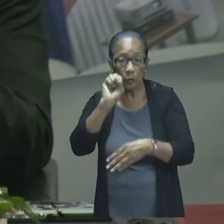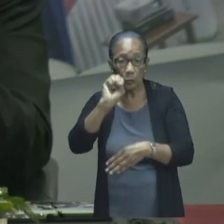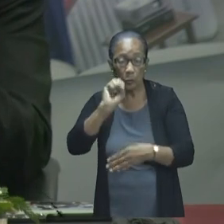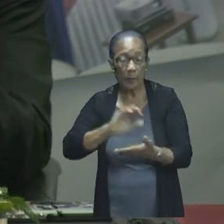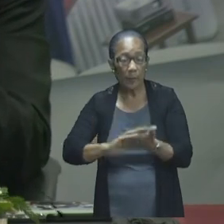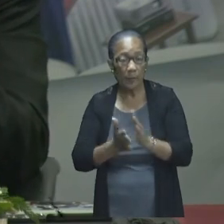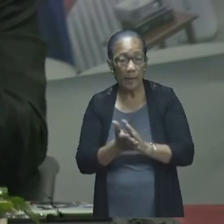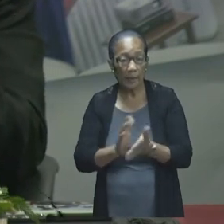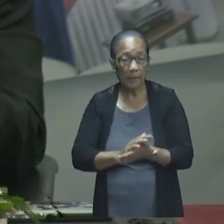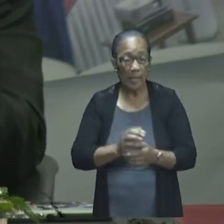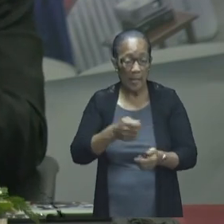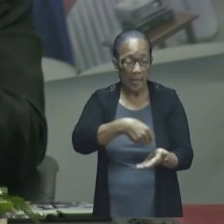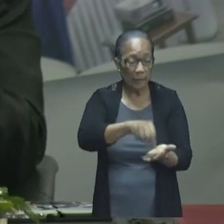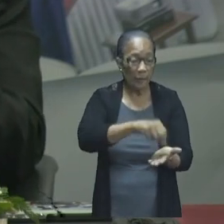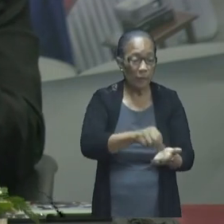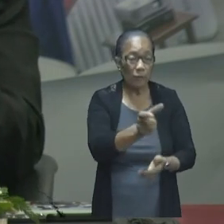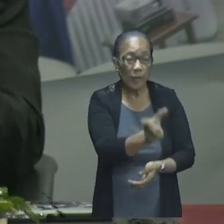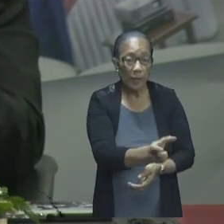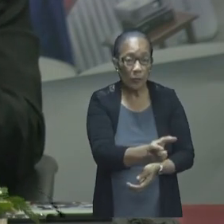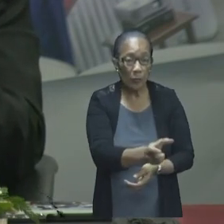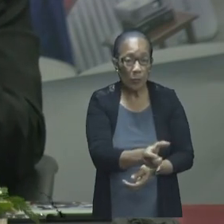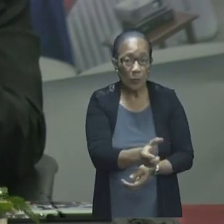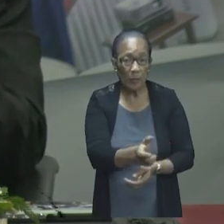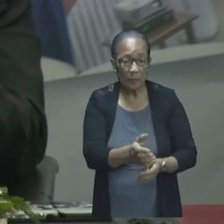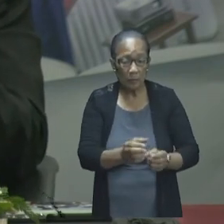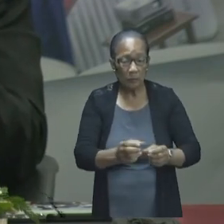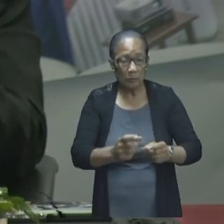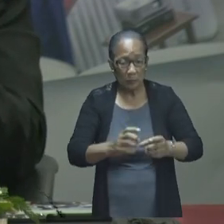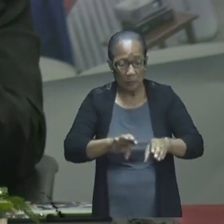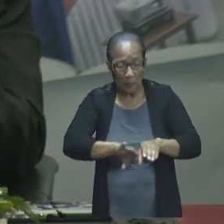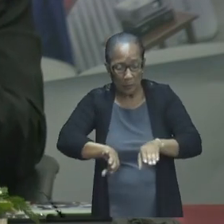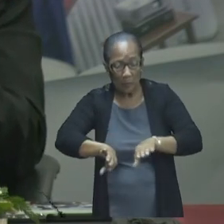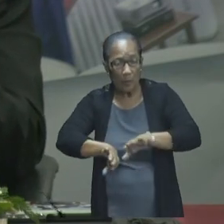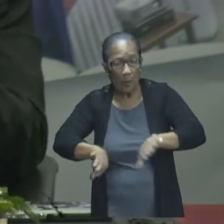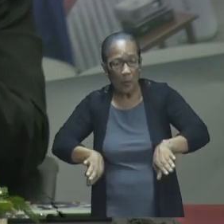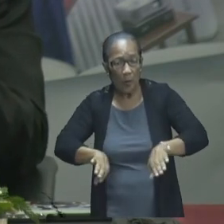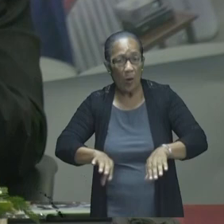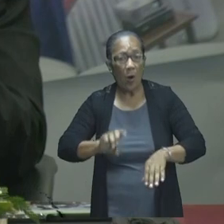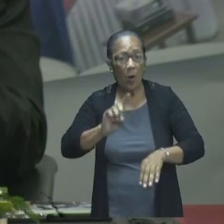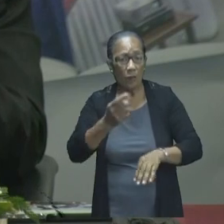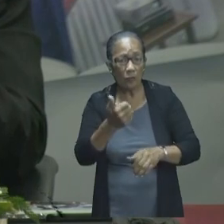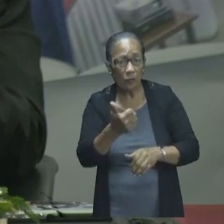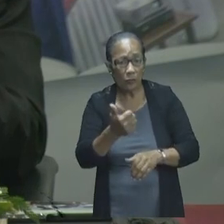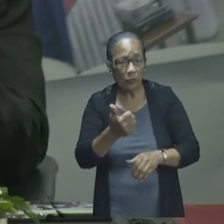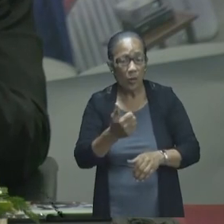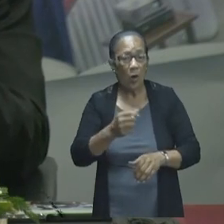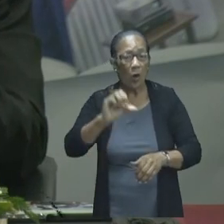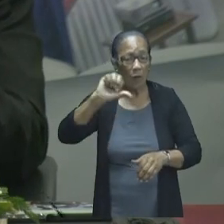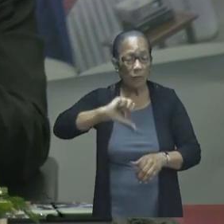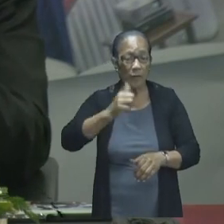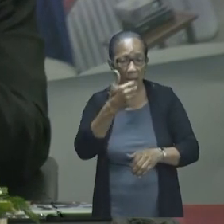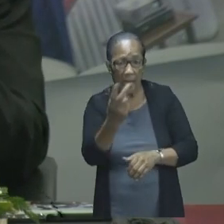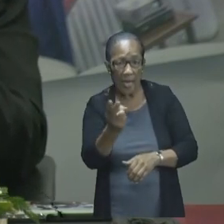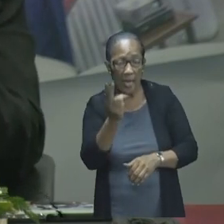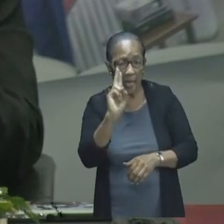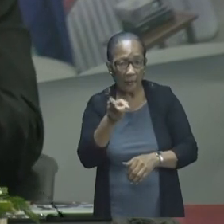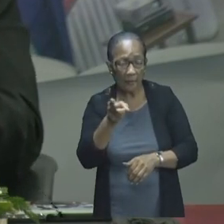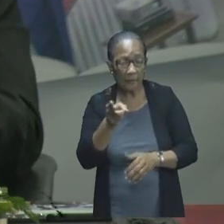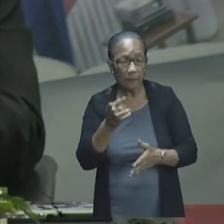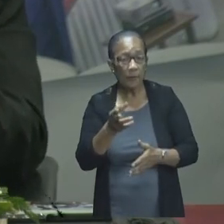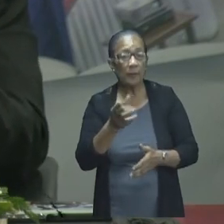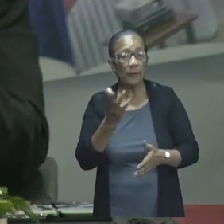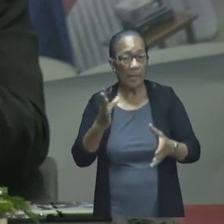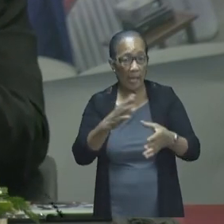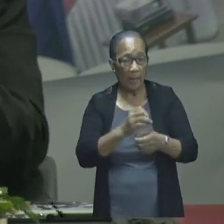verkoper hier en nog zo veel schapen zijn effectief of gecreëerd of echte schakels die zorgen voor